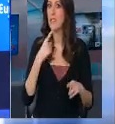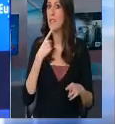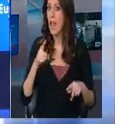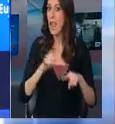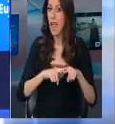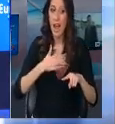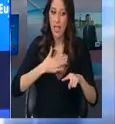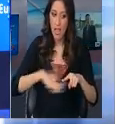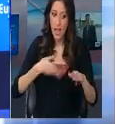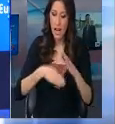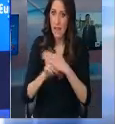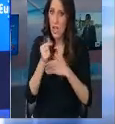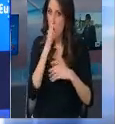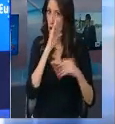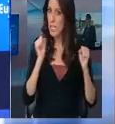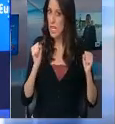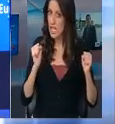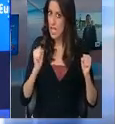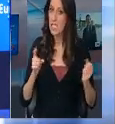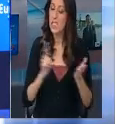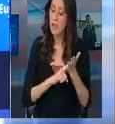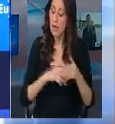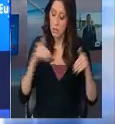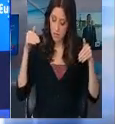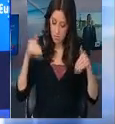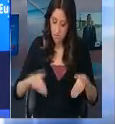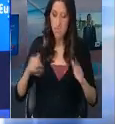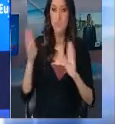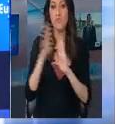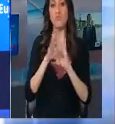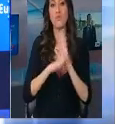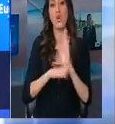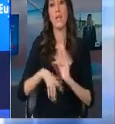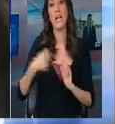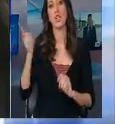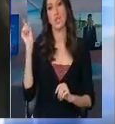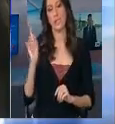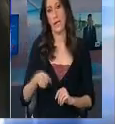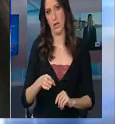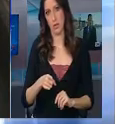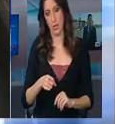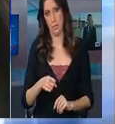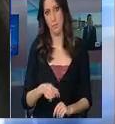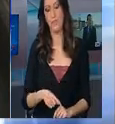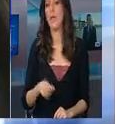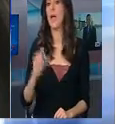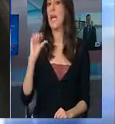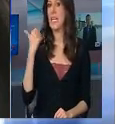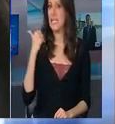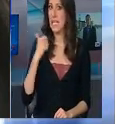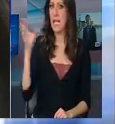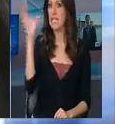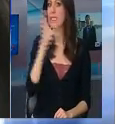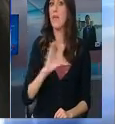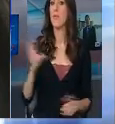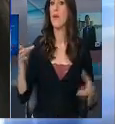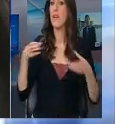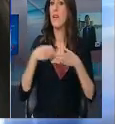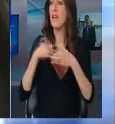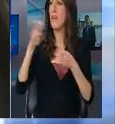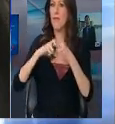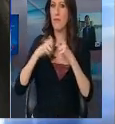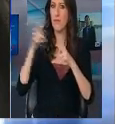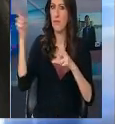Ελλάδα και αυτό σημαίνει, όπως λέει, πιστή εφαρμογή του προγράμματος. Εν τω μεταξύ, το πράσινο φως για την εκταμείευση της δόσης του Φεβρουαρίου προς τη χώρα